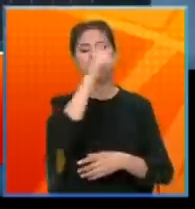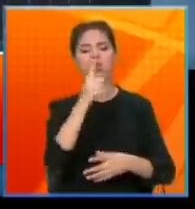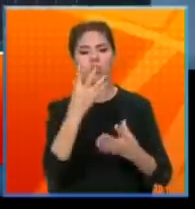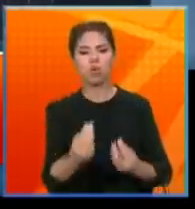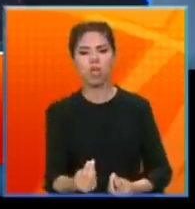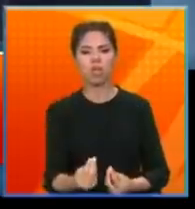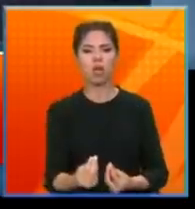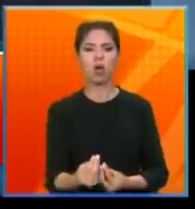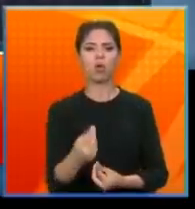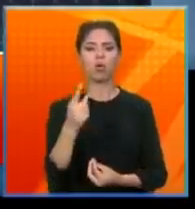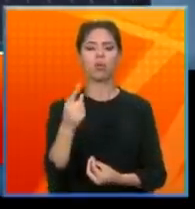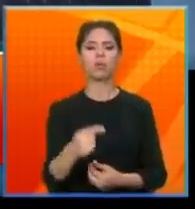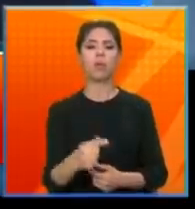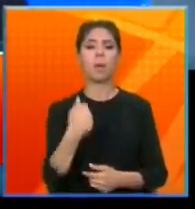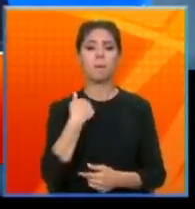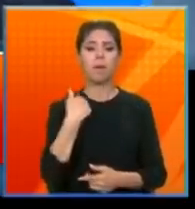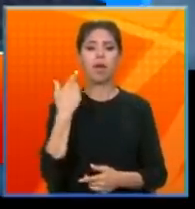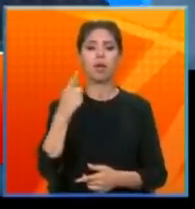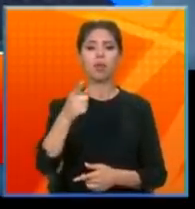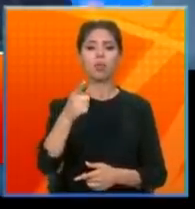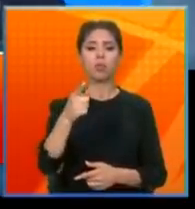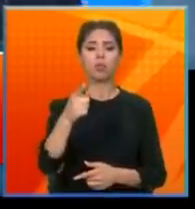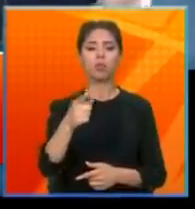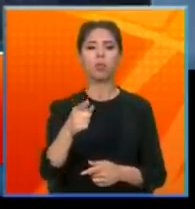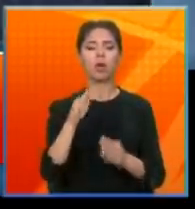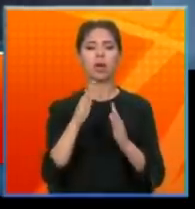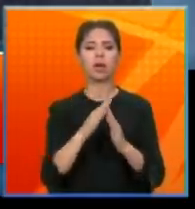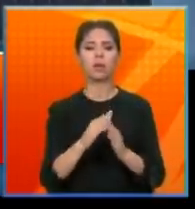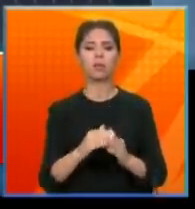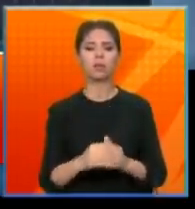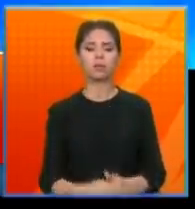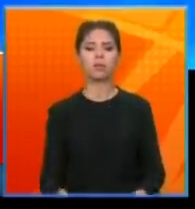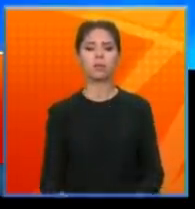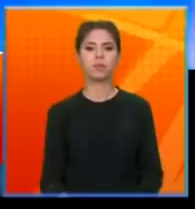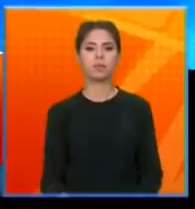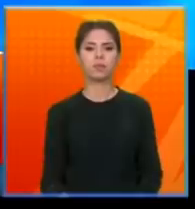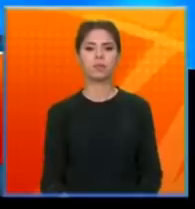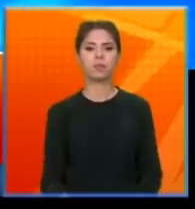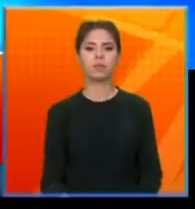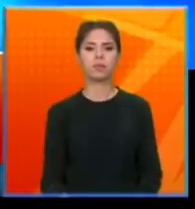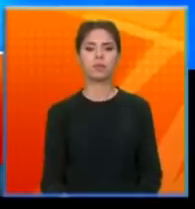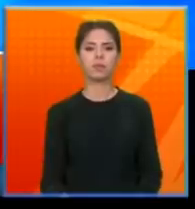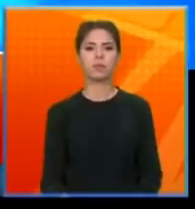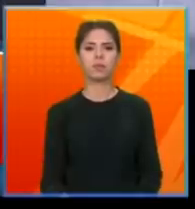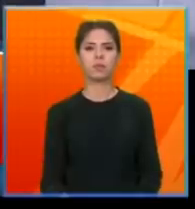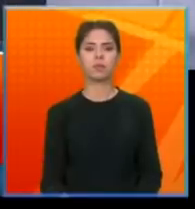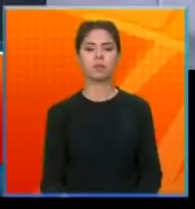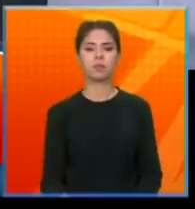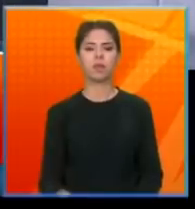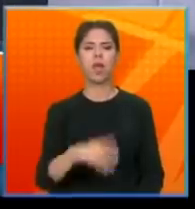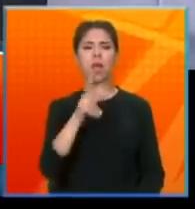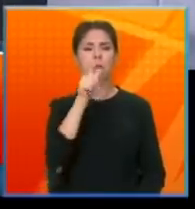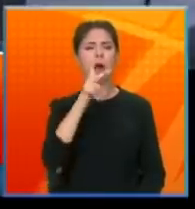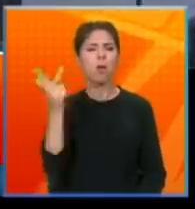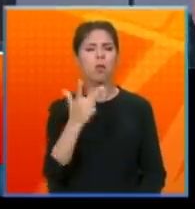yaptınız. Ben başvuran benim. Ben buradayım. Sizi tanımaya çıkacağım buraya sadece. Kardeşim peşin ben geldim. Siz gelmediniz. Bana bu